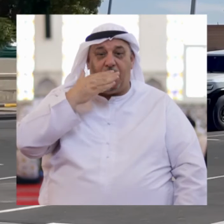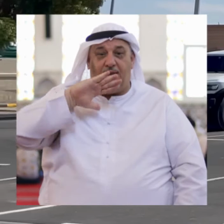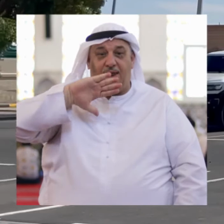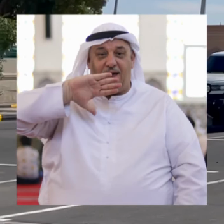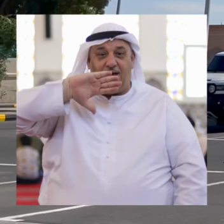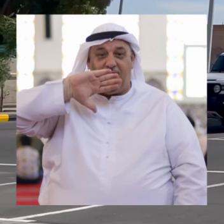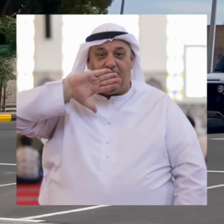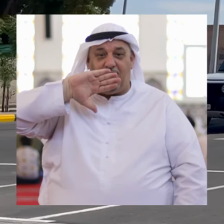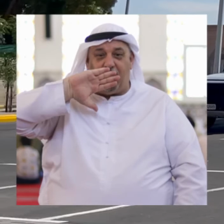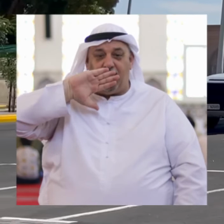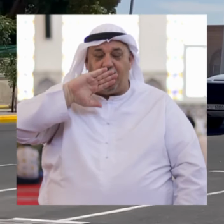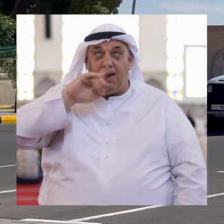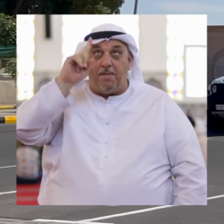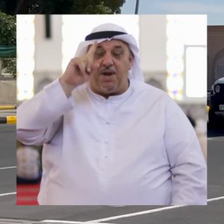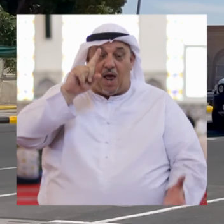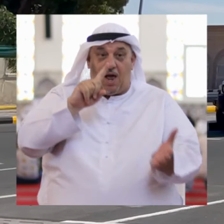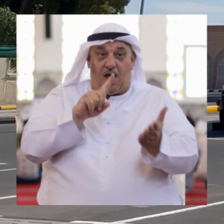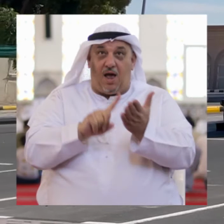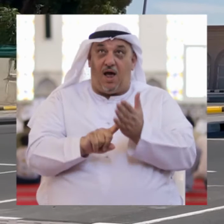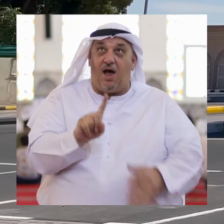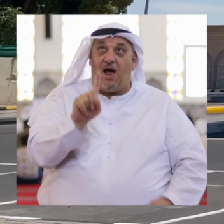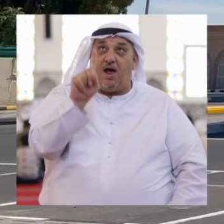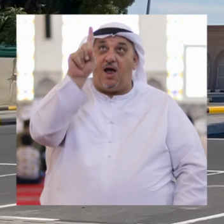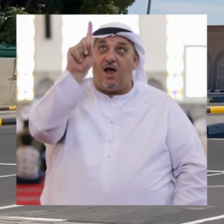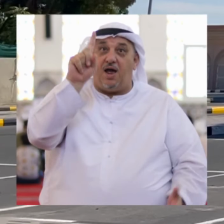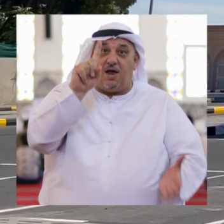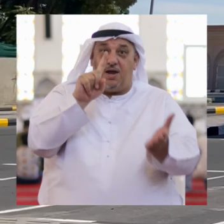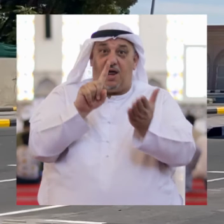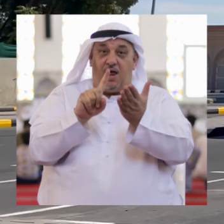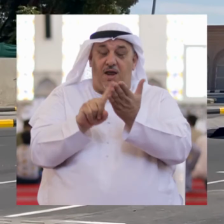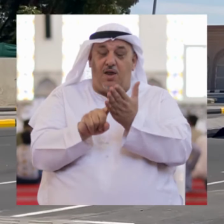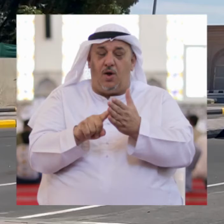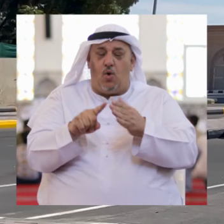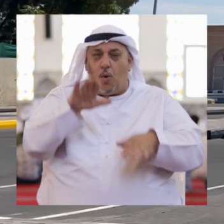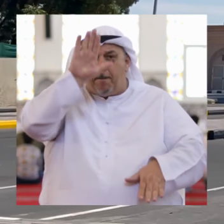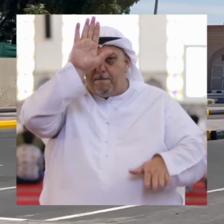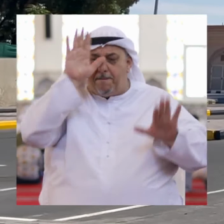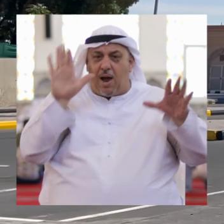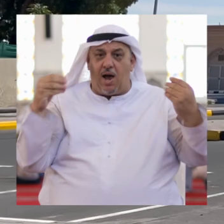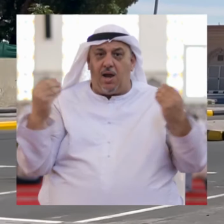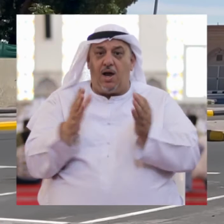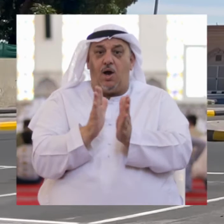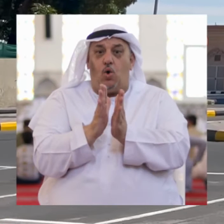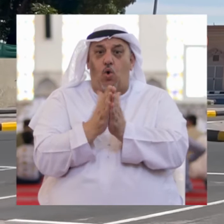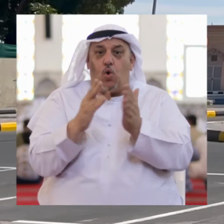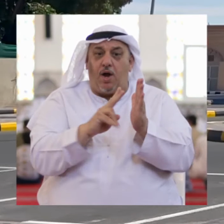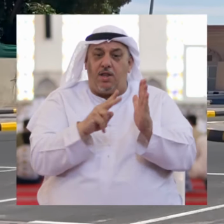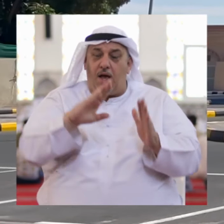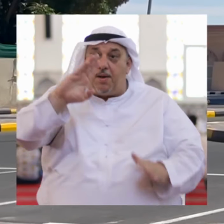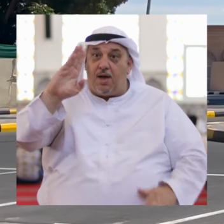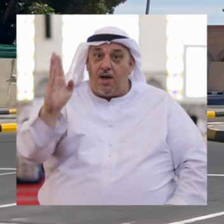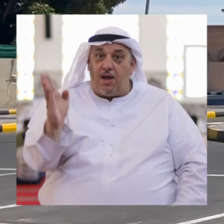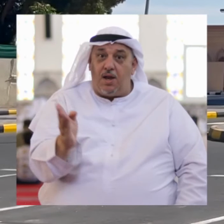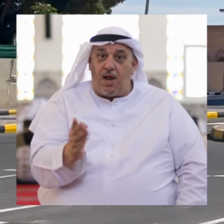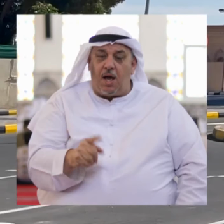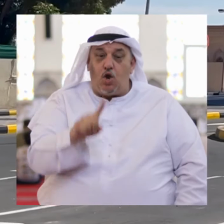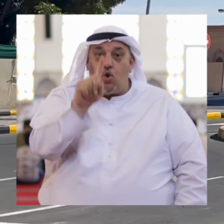امنا بك ربنا وبلائكتك وكتبك ورسولك واليوم